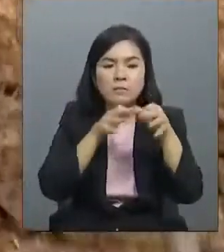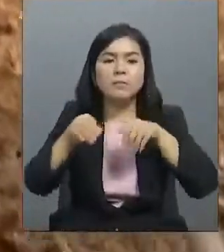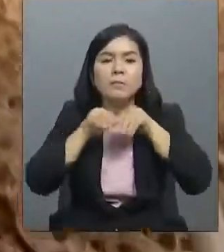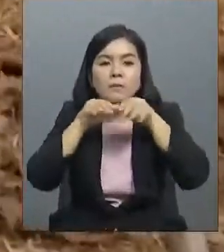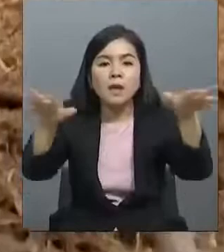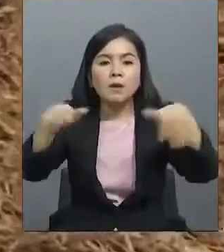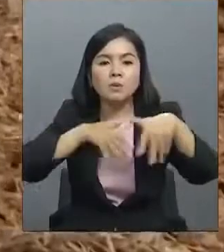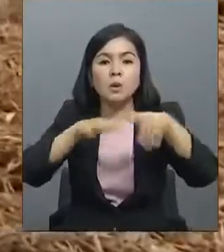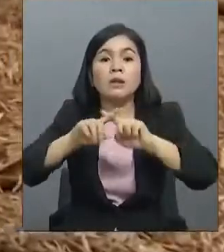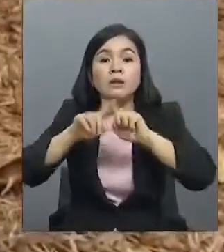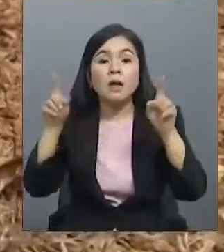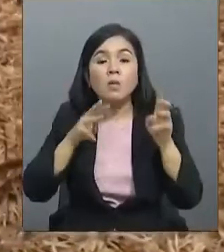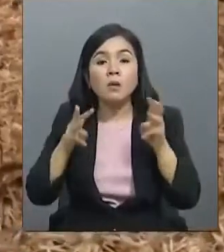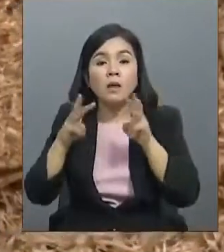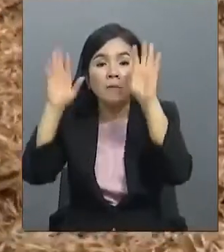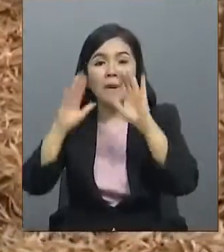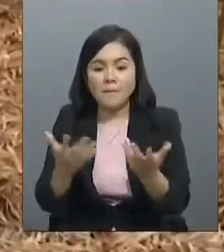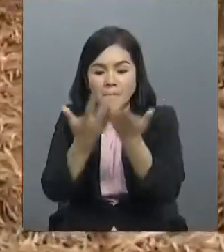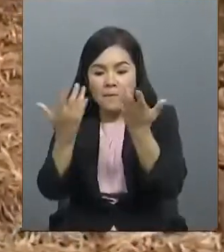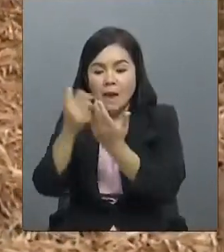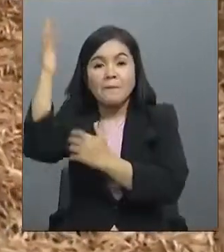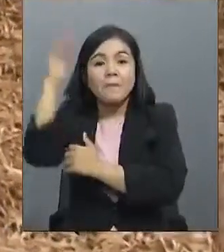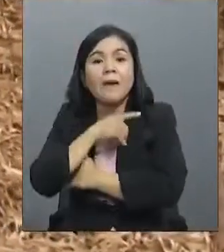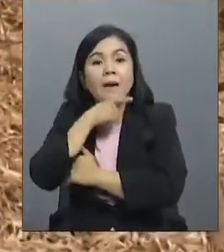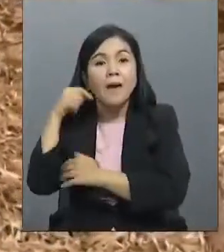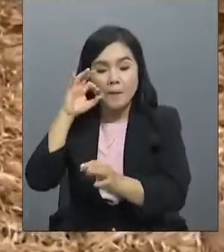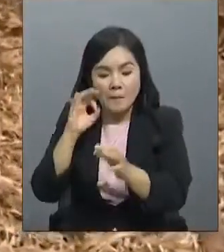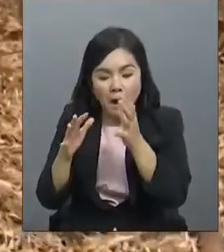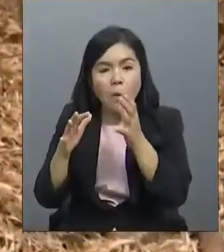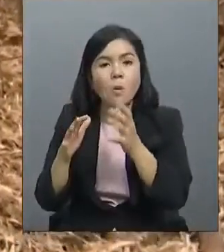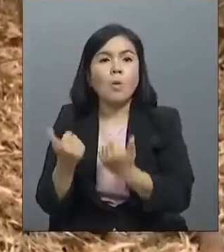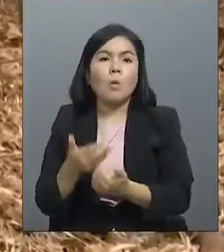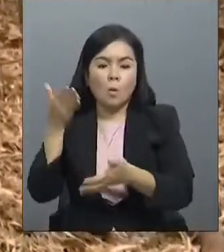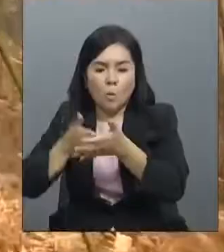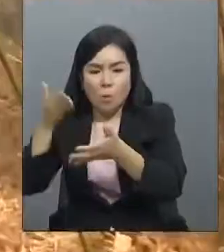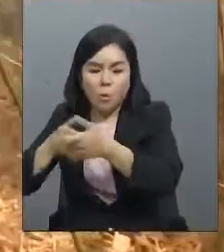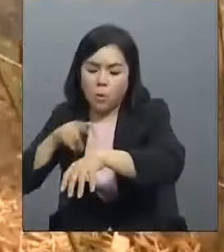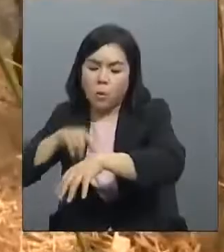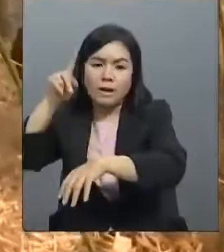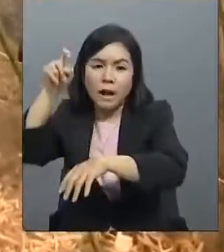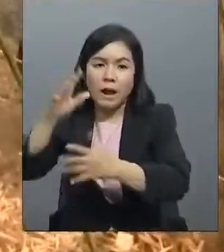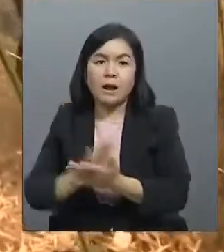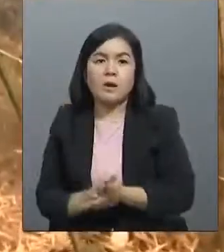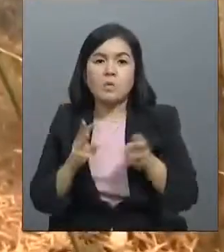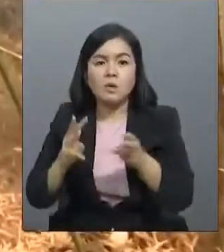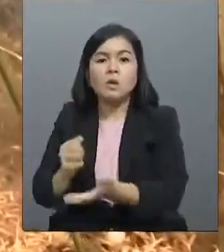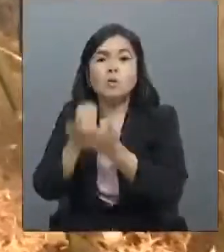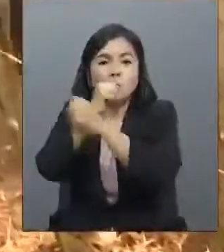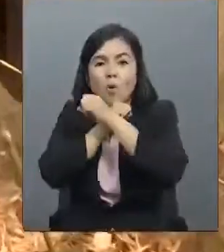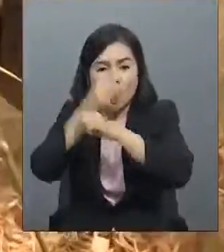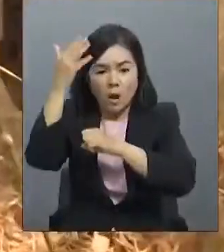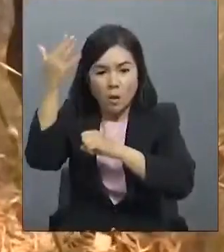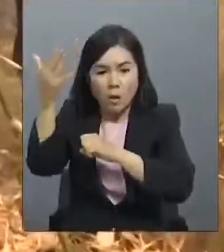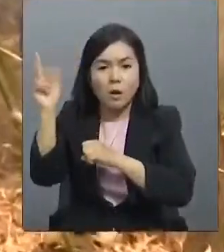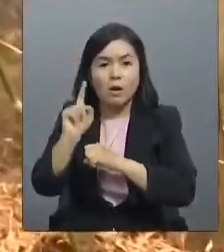พื่อกำจัดเชื้อเพลิงในป่าพบว่ายังมีข้อจำกัดช่วงเวลาที่สามารถชิงเผาได้คาบเกี่ยวกับช่วงเวลาห้ามเผาที่